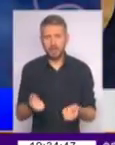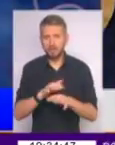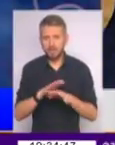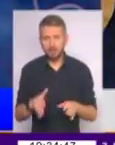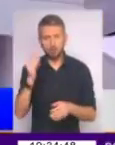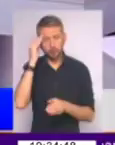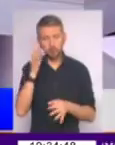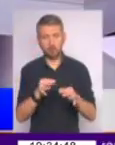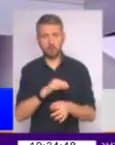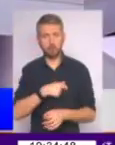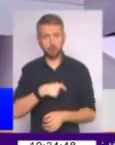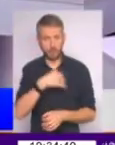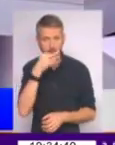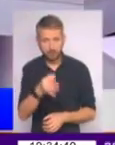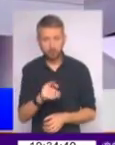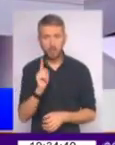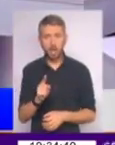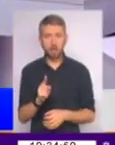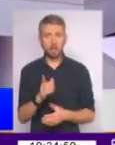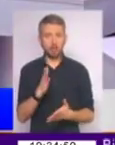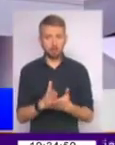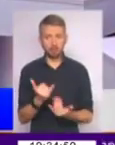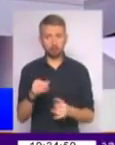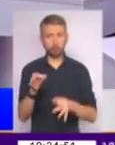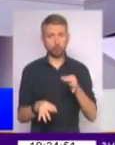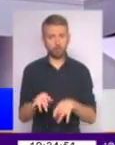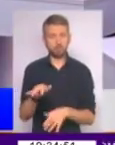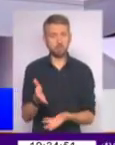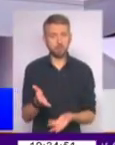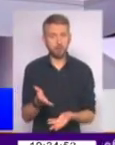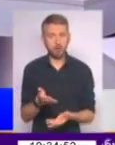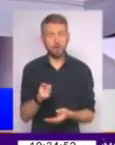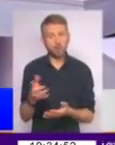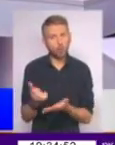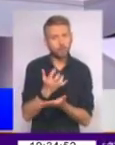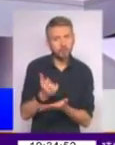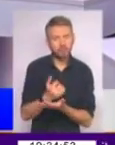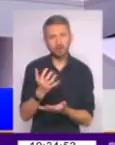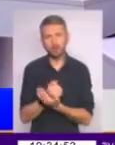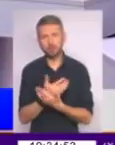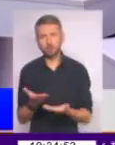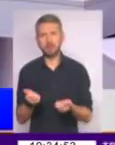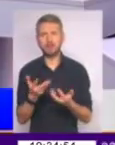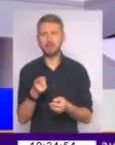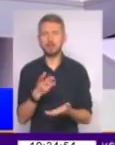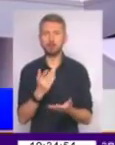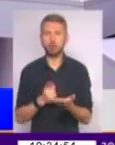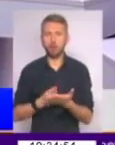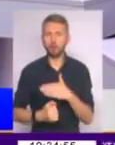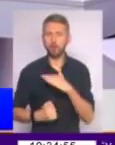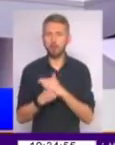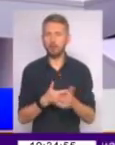позиції депутати висловили, але йде певний судовий процес. Наскільки він успішний, наскільки ця доказова база